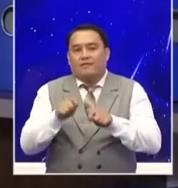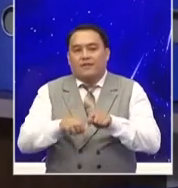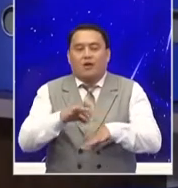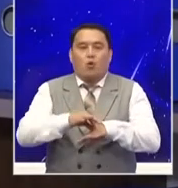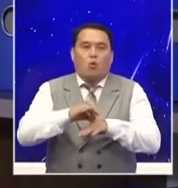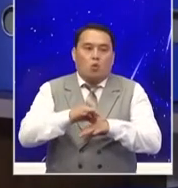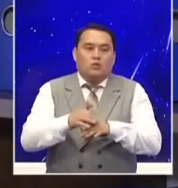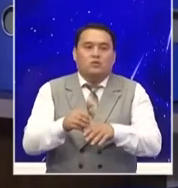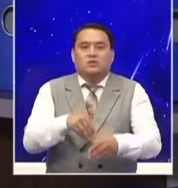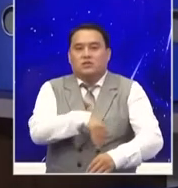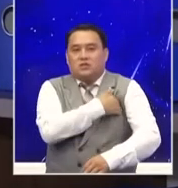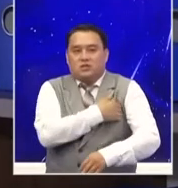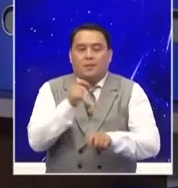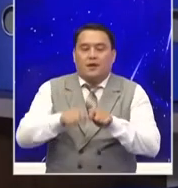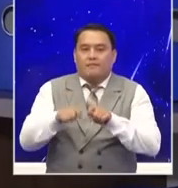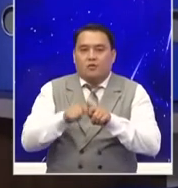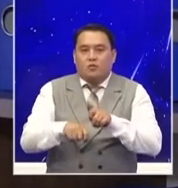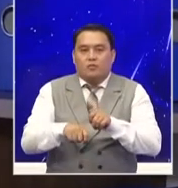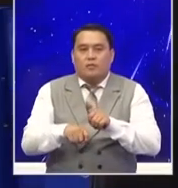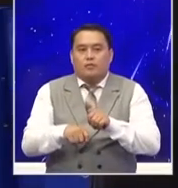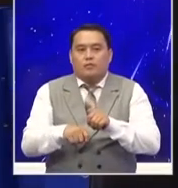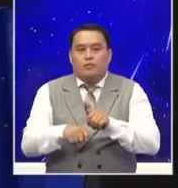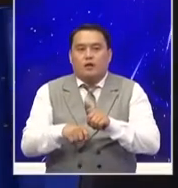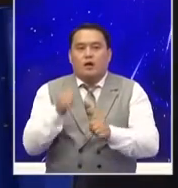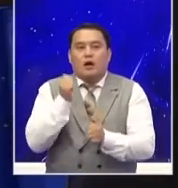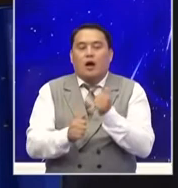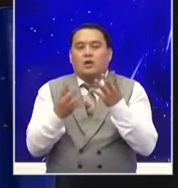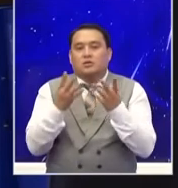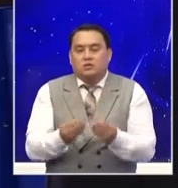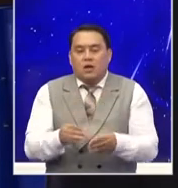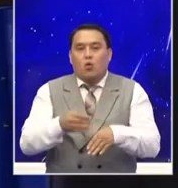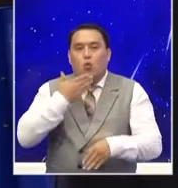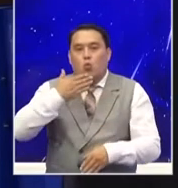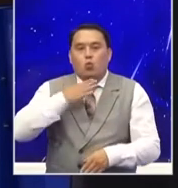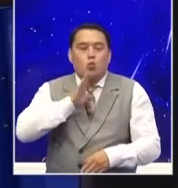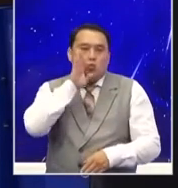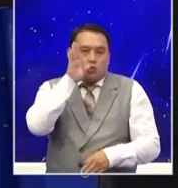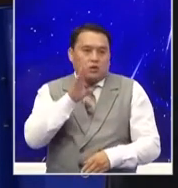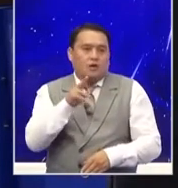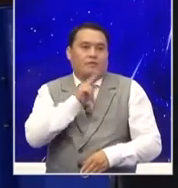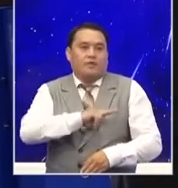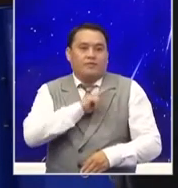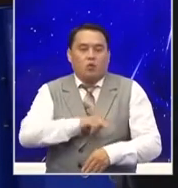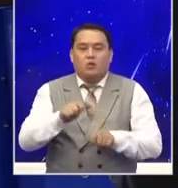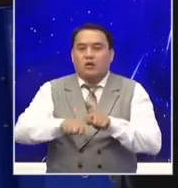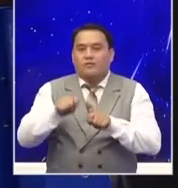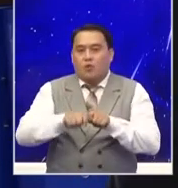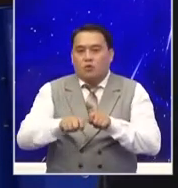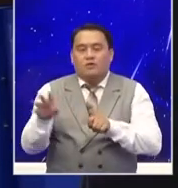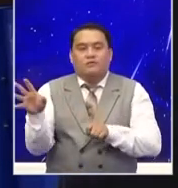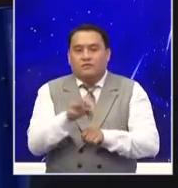покров и измеряет температуру ребенка. Ежедневно проводится утренний фильтр сотрудников детского